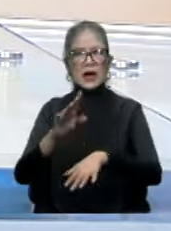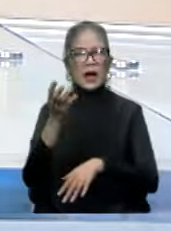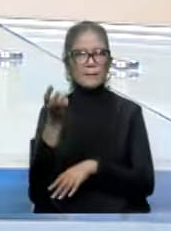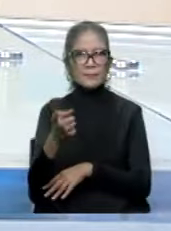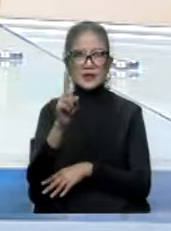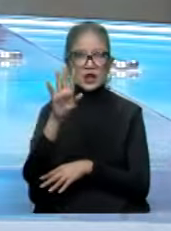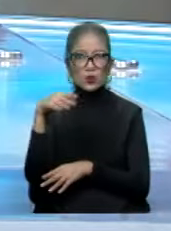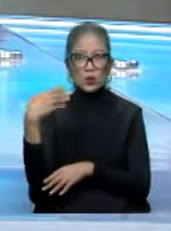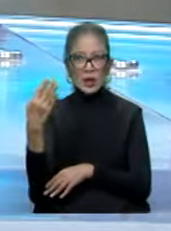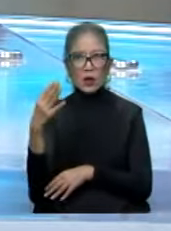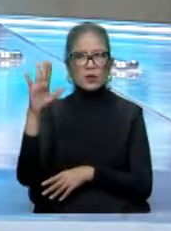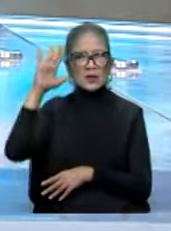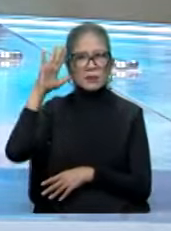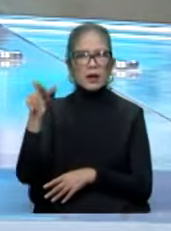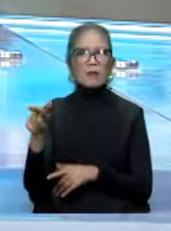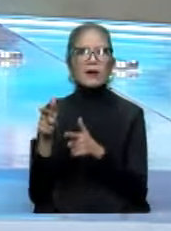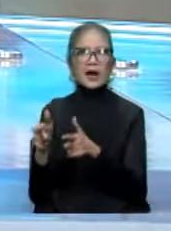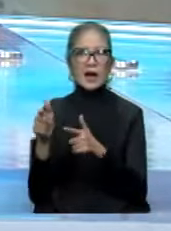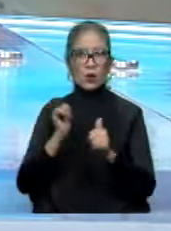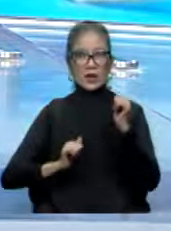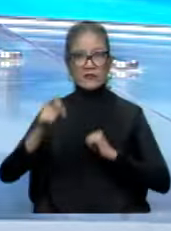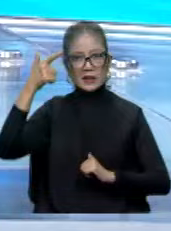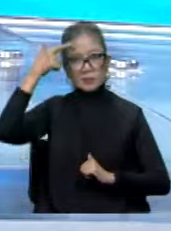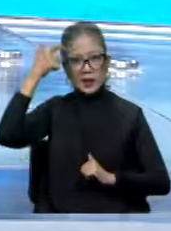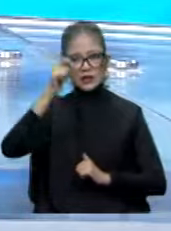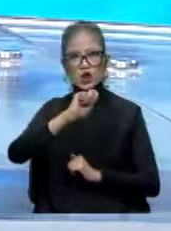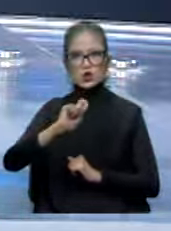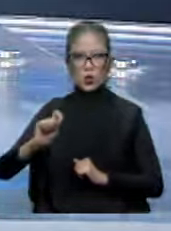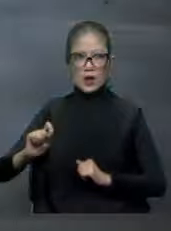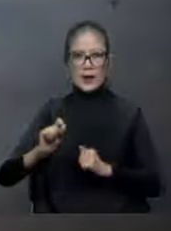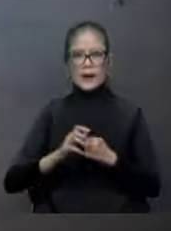Demak yang mengganggu aktivitas belajar mengajar di sekolah.